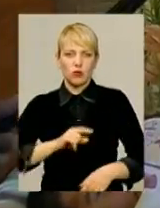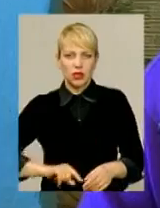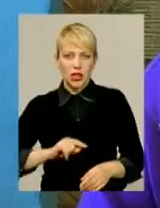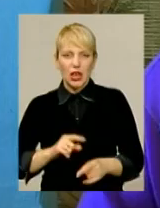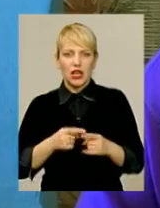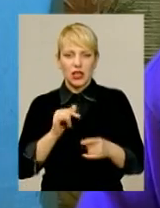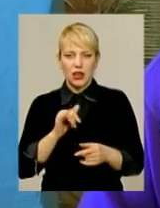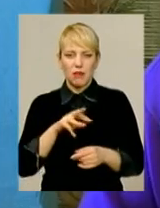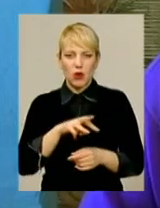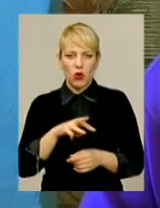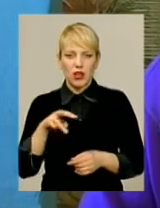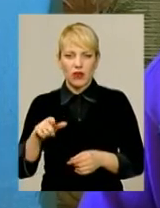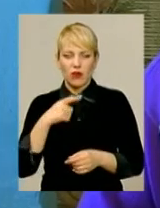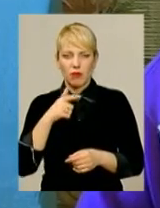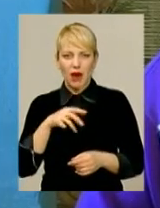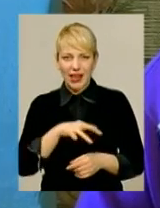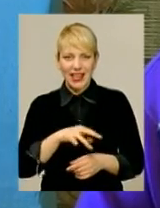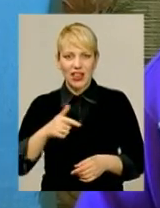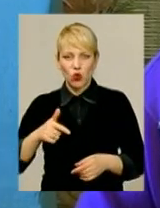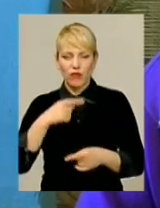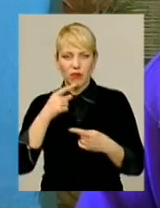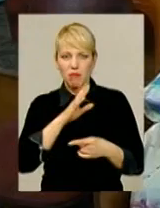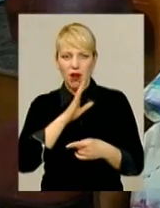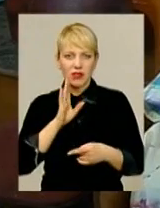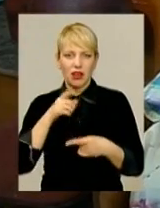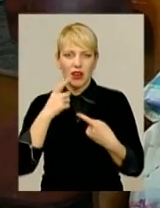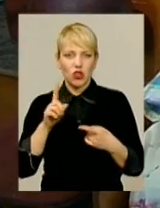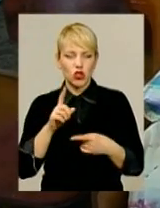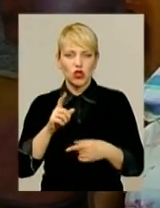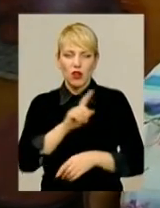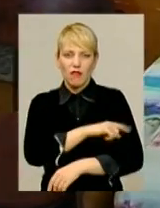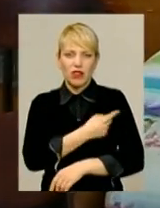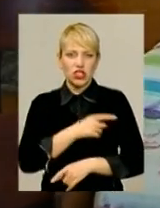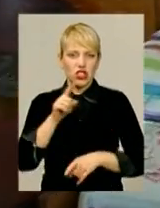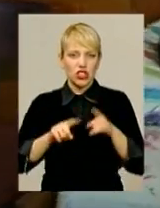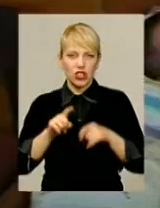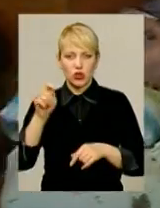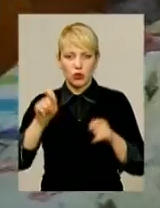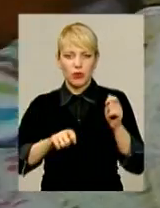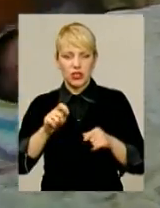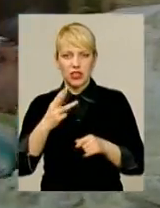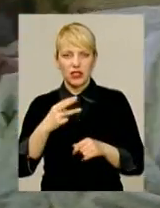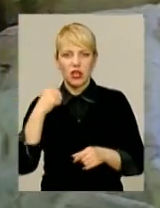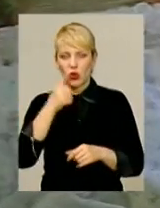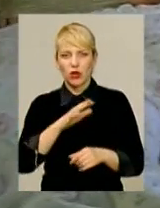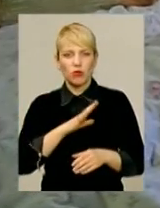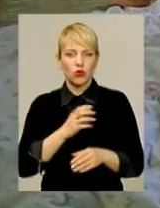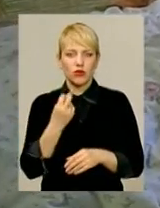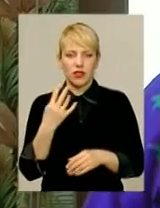мати Марія Григор'єва каже, медики з Ярмолинців до хлопця приїздять вкрай рідко. За 3 роки були всього 12